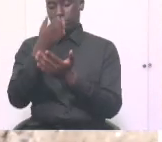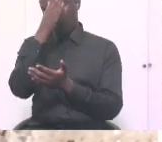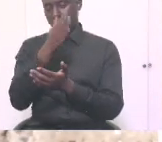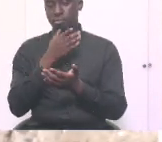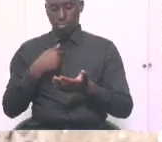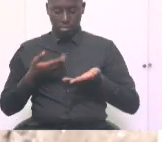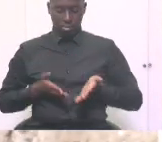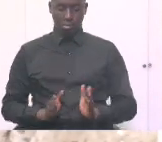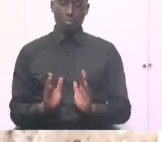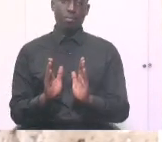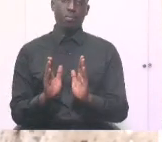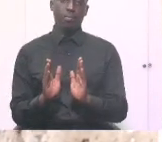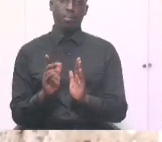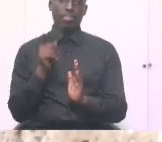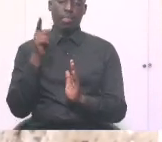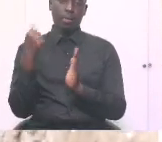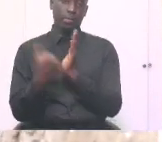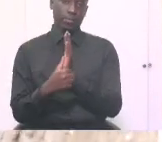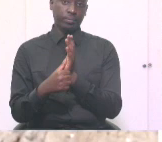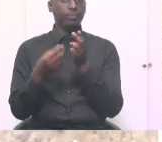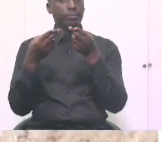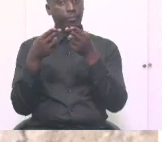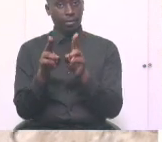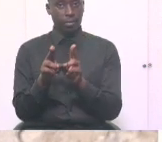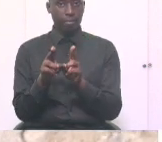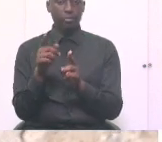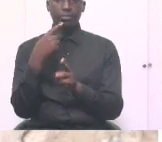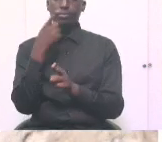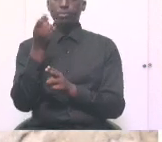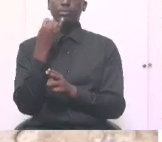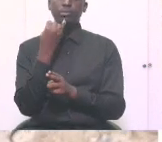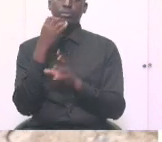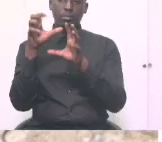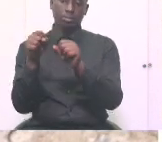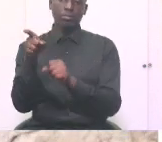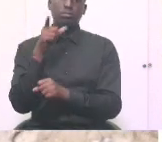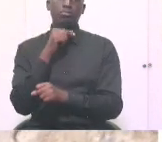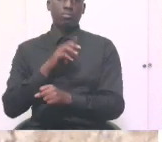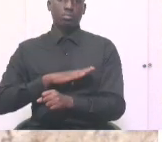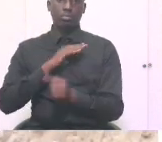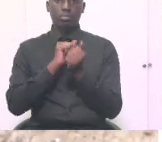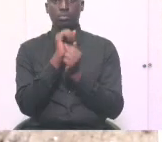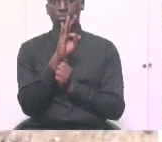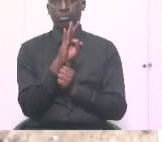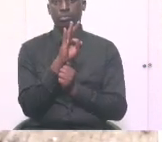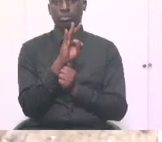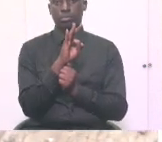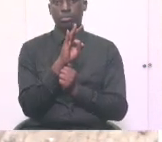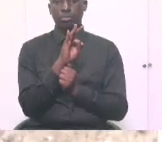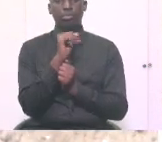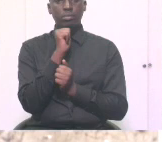wabyaye nanjye ikibazo cyaje kubaho nuko ako kana kafashwe n'uwo muhungu w'imyaka 13